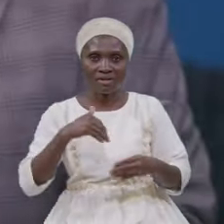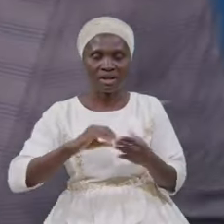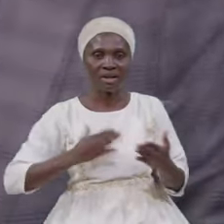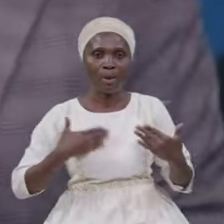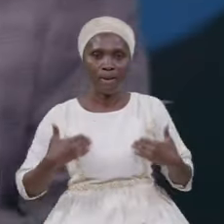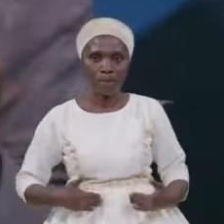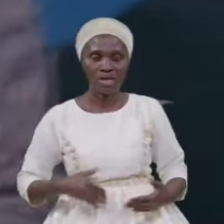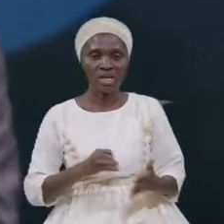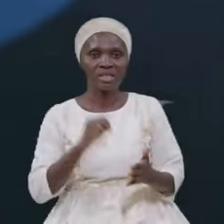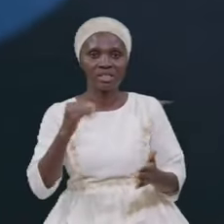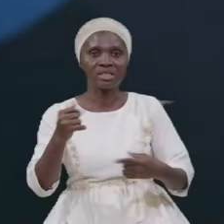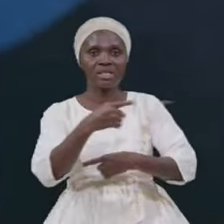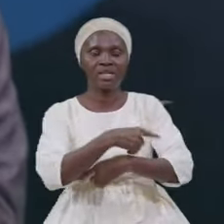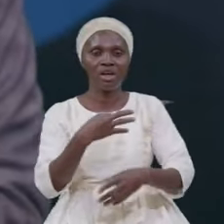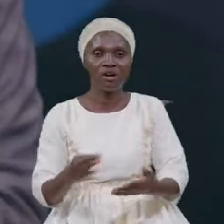aussi le jour de la rédemption.